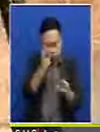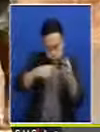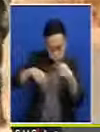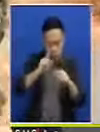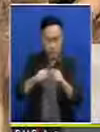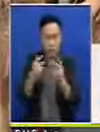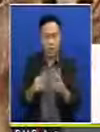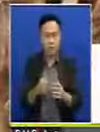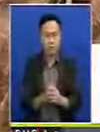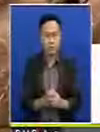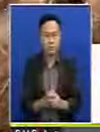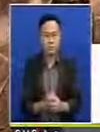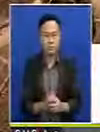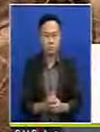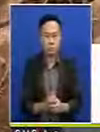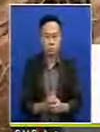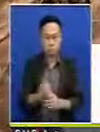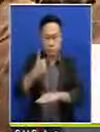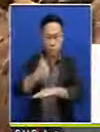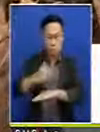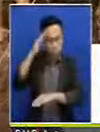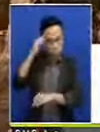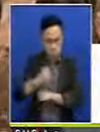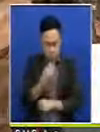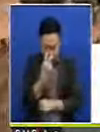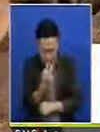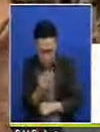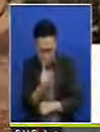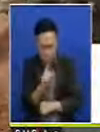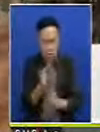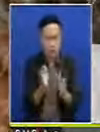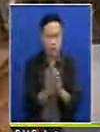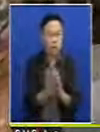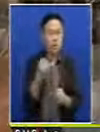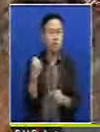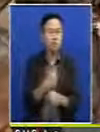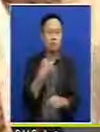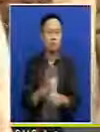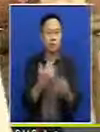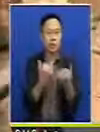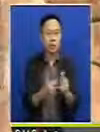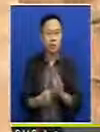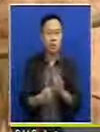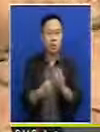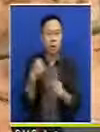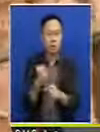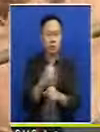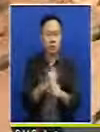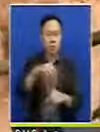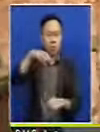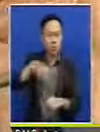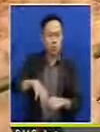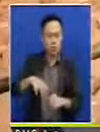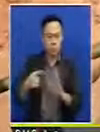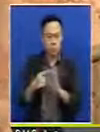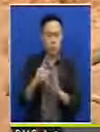จฝึกแล้วผบ.ทบ.ก็ชมและถ้าไปดูนัยยะของการฝึกครั้งนี้นี่เป็นการฝึกระดับกรมเฉ